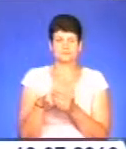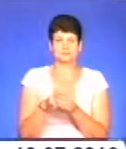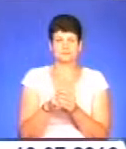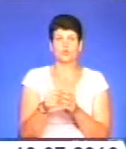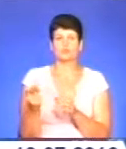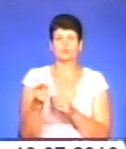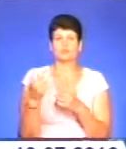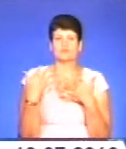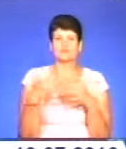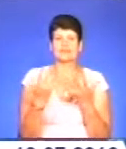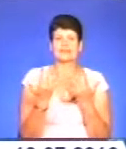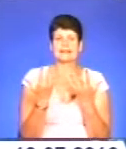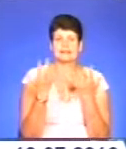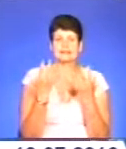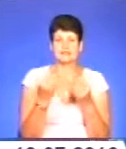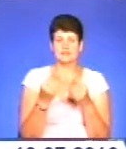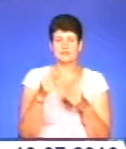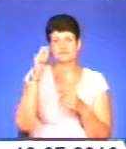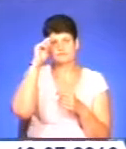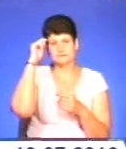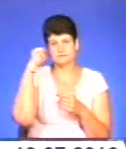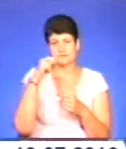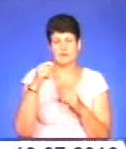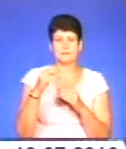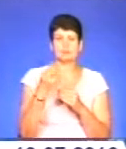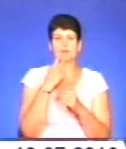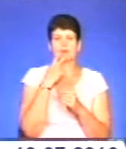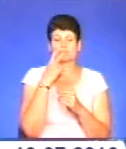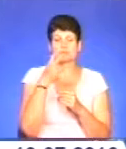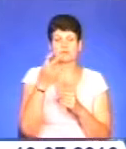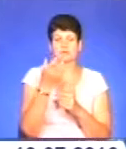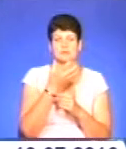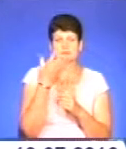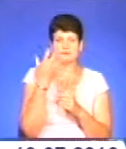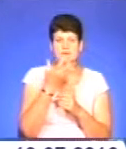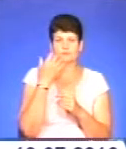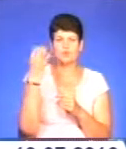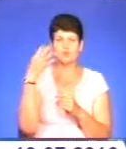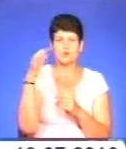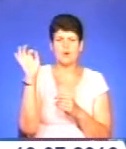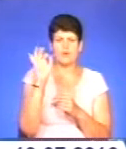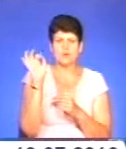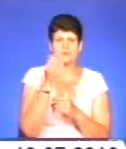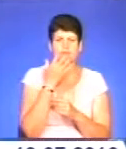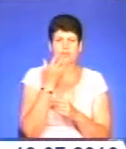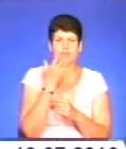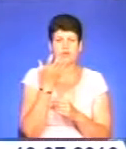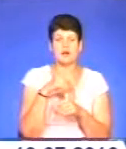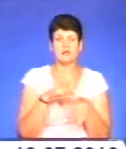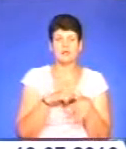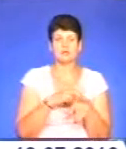У Тернополі уже кілька днів неймовірна спека. Позначки термометра сягнули 40 градусів тепла. Лікарі б'ють на